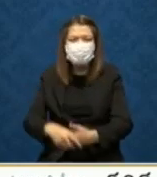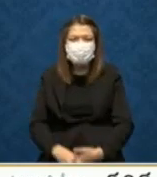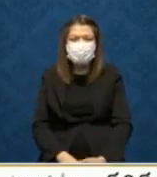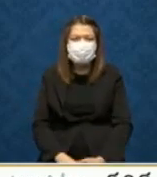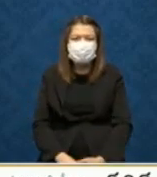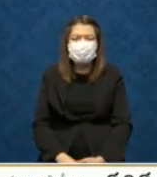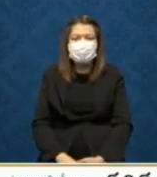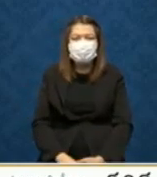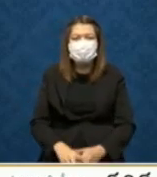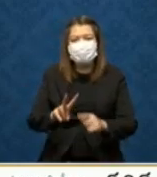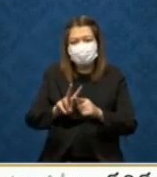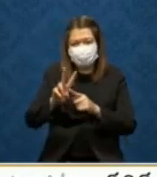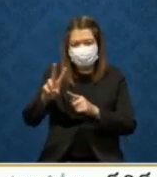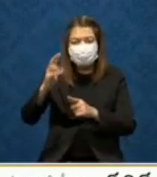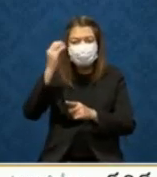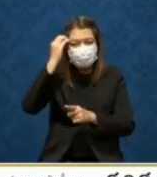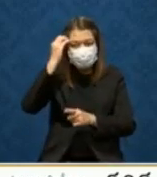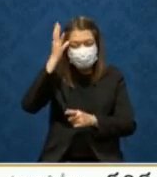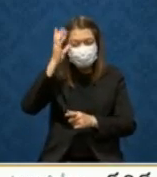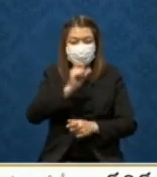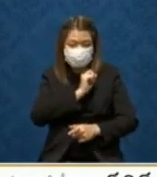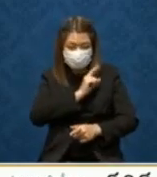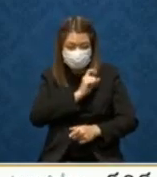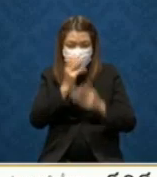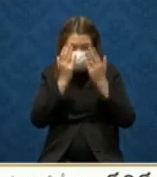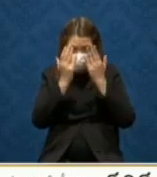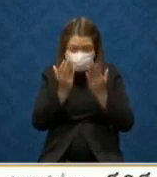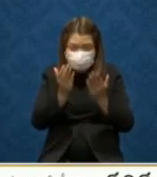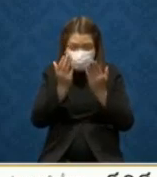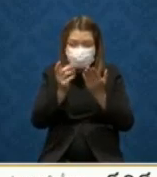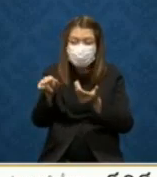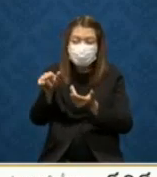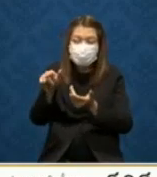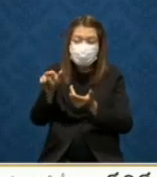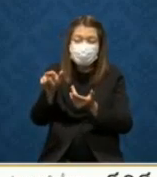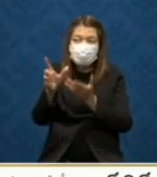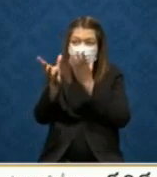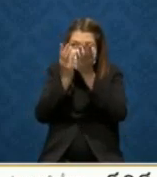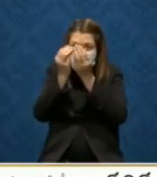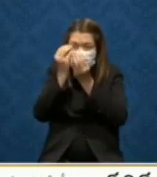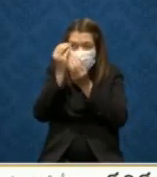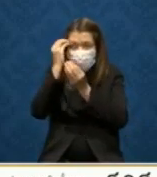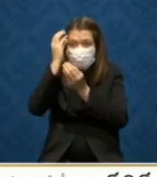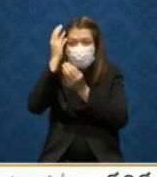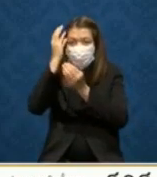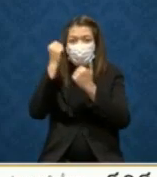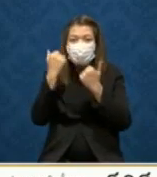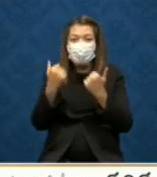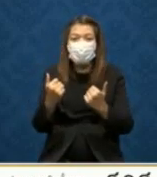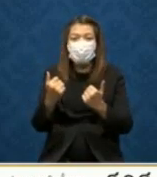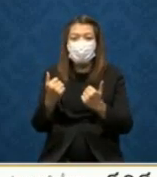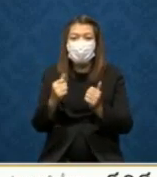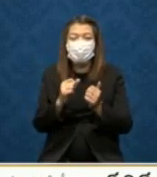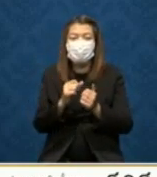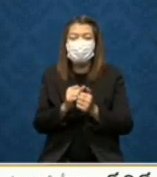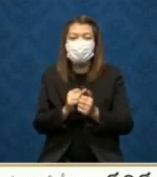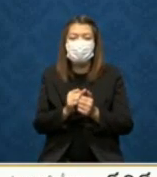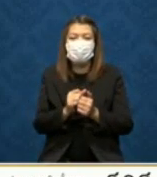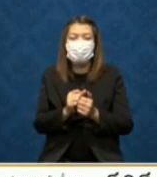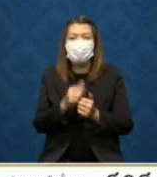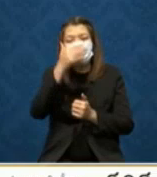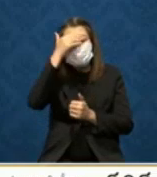2เพื่อเอาความรู้ทางศาสนาให้เด็กเหล่านี้มีสิ่งเหล่านี้ท่านดูสิครับพวกเราเป็นยังไงวันนี้พอขาดเรื่องนี้เข้ามา